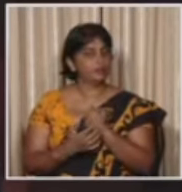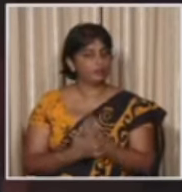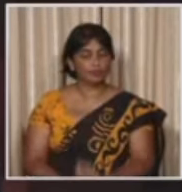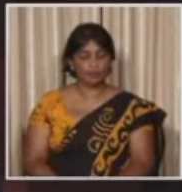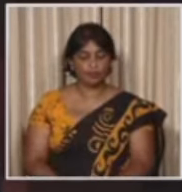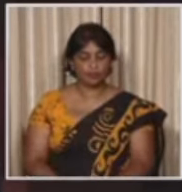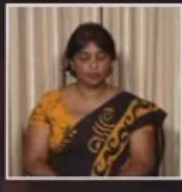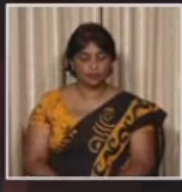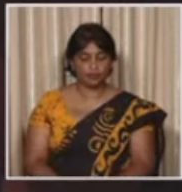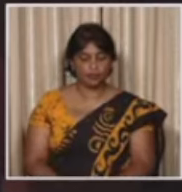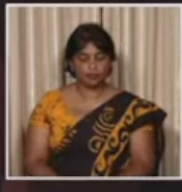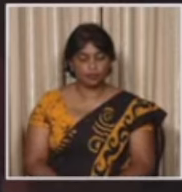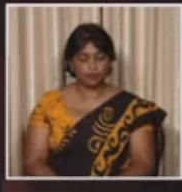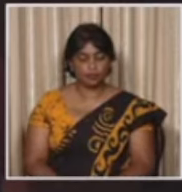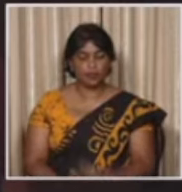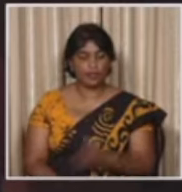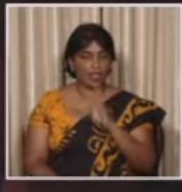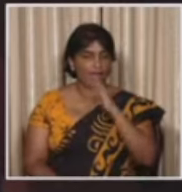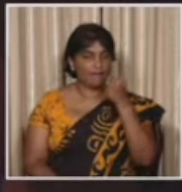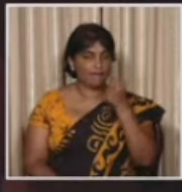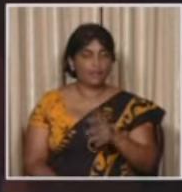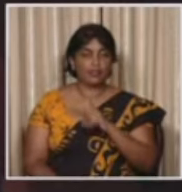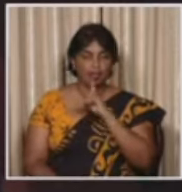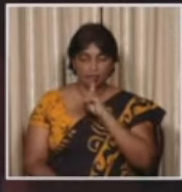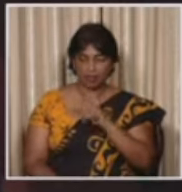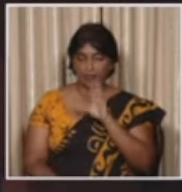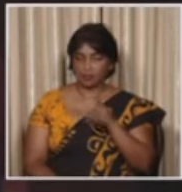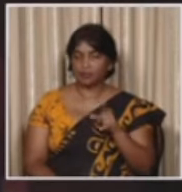අර වැඩගත් කියමනක් තියෙනවා.